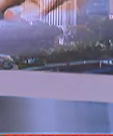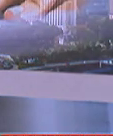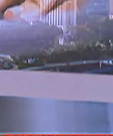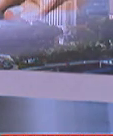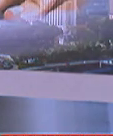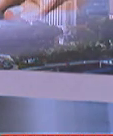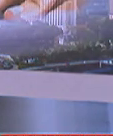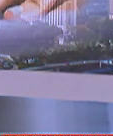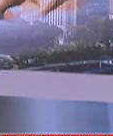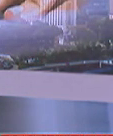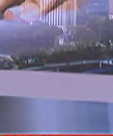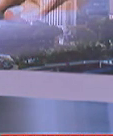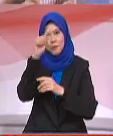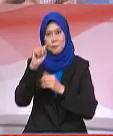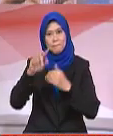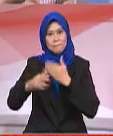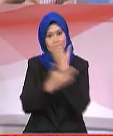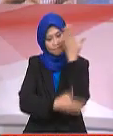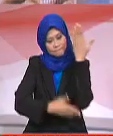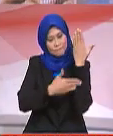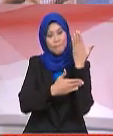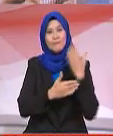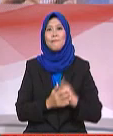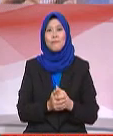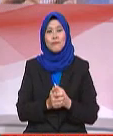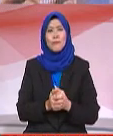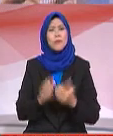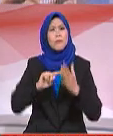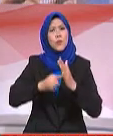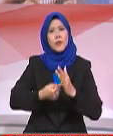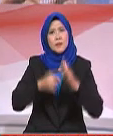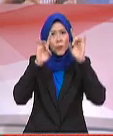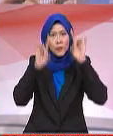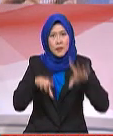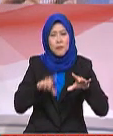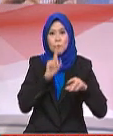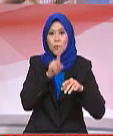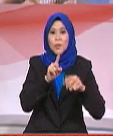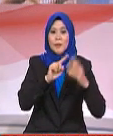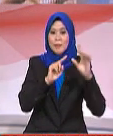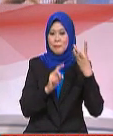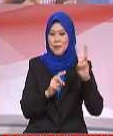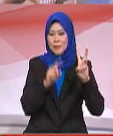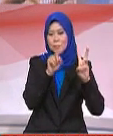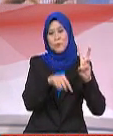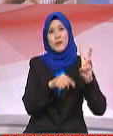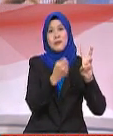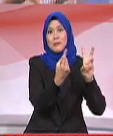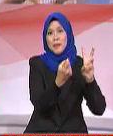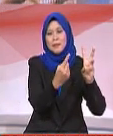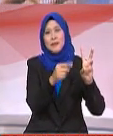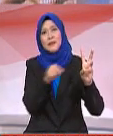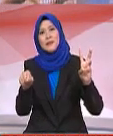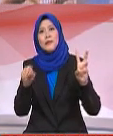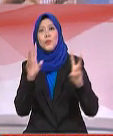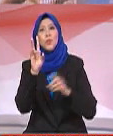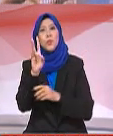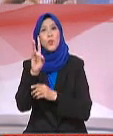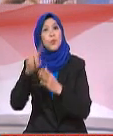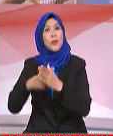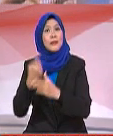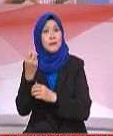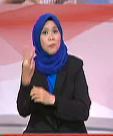Mac depan di seluruh negara. Tarikh asal peperiksaan pada 16 November sehingga 7 Disember